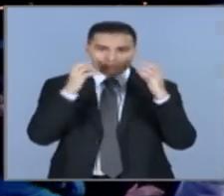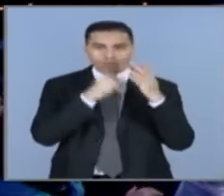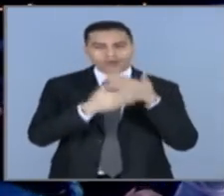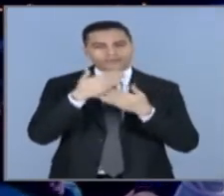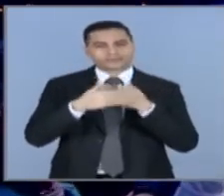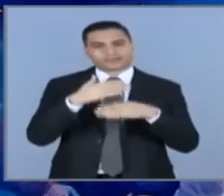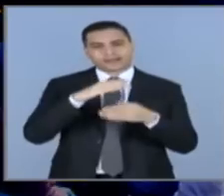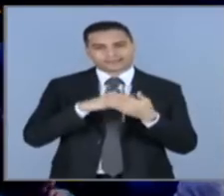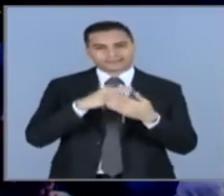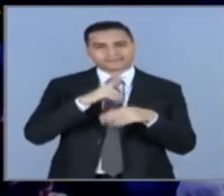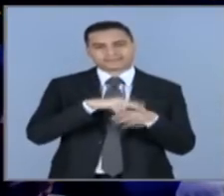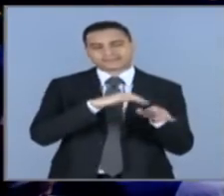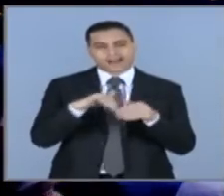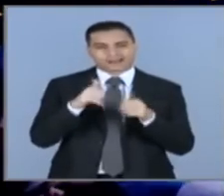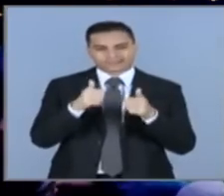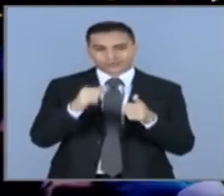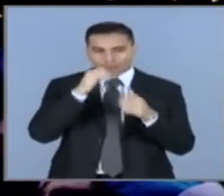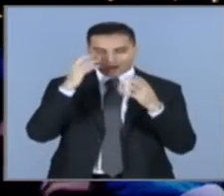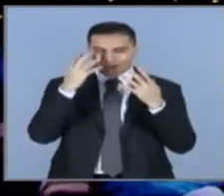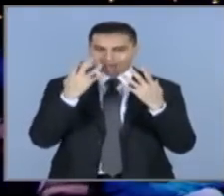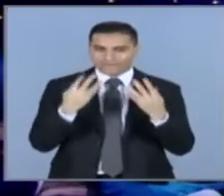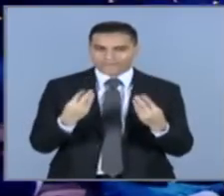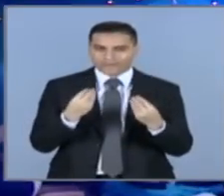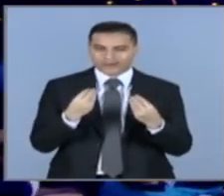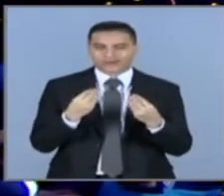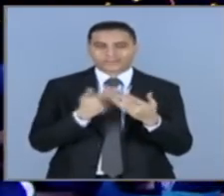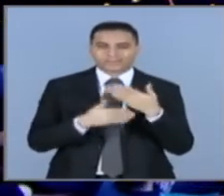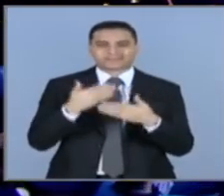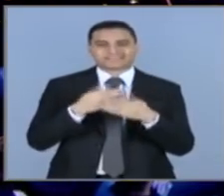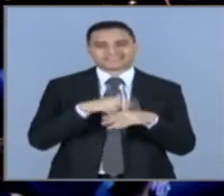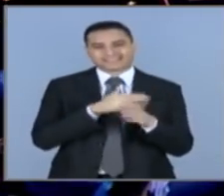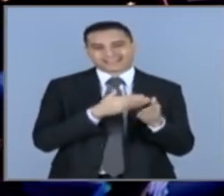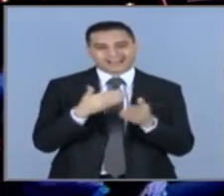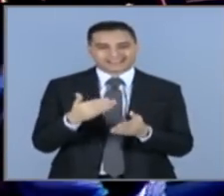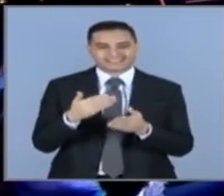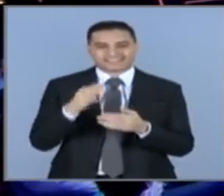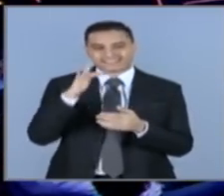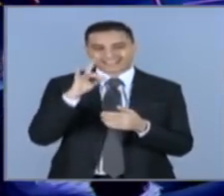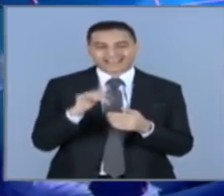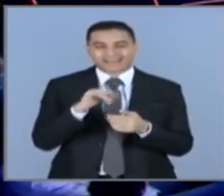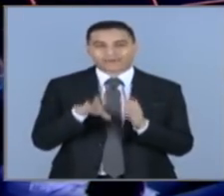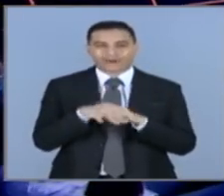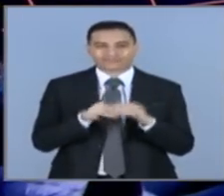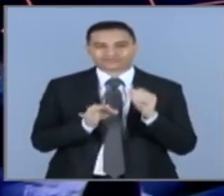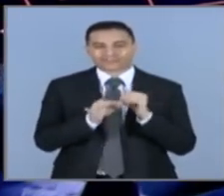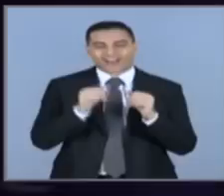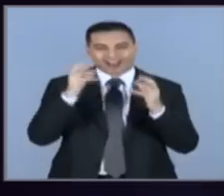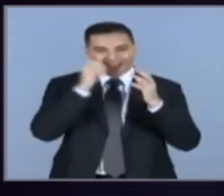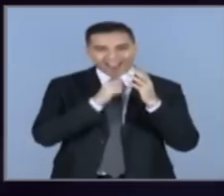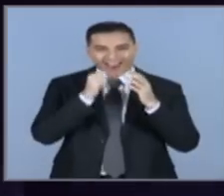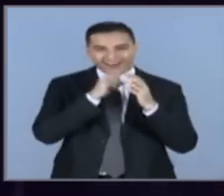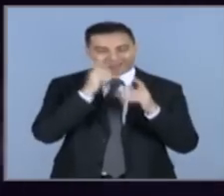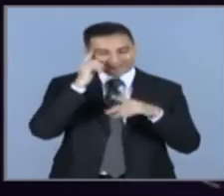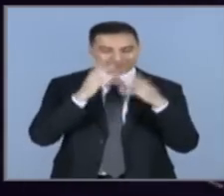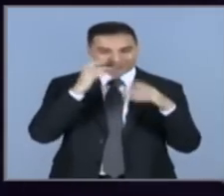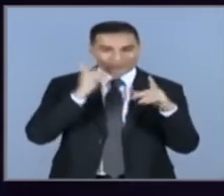عارف أغنية تهدي الأعصاب ولا تبوظ الأعصاب، مش عارف. متعبين، سليم ده متعب، بيحط أغاني وحشة.